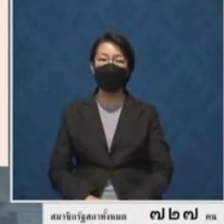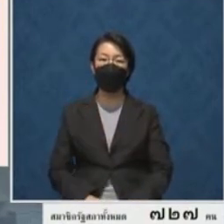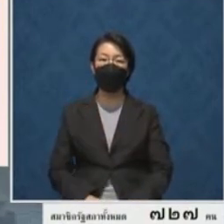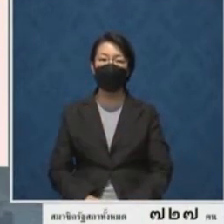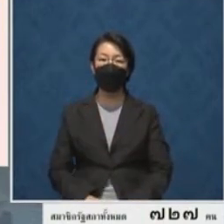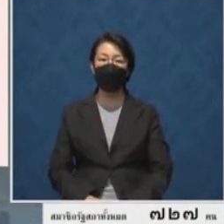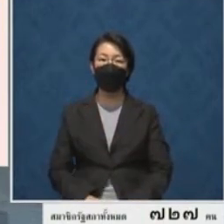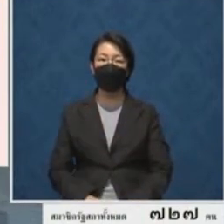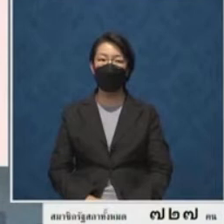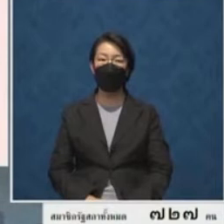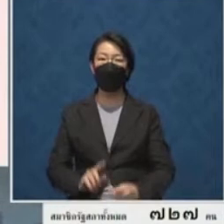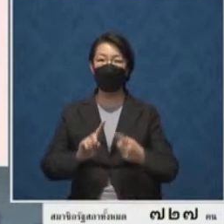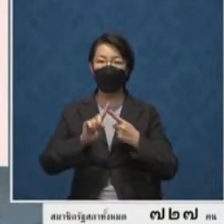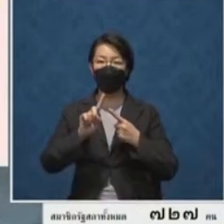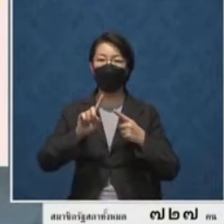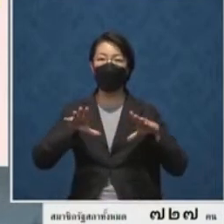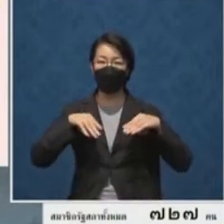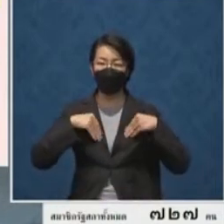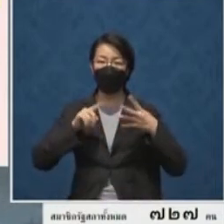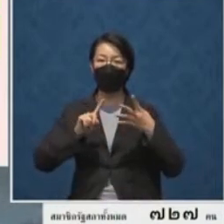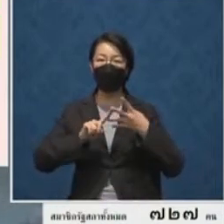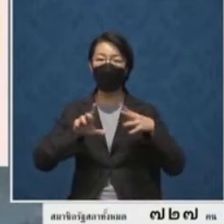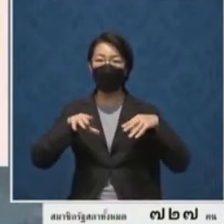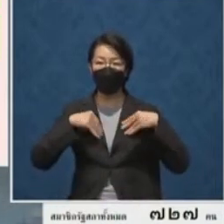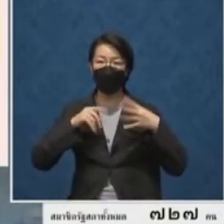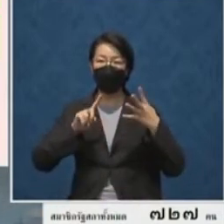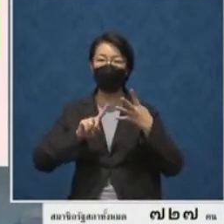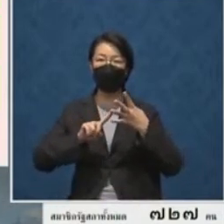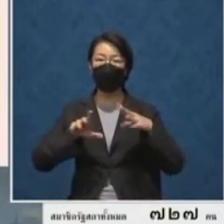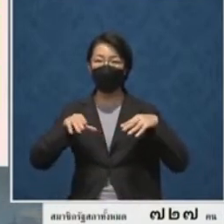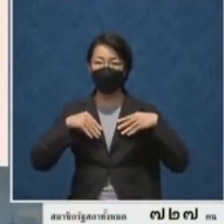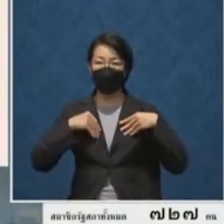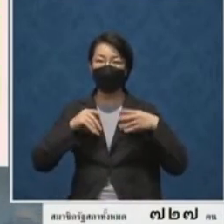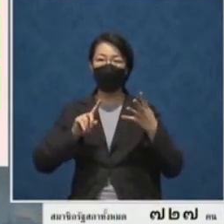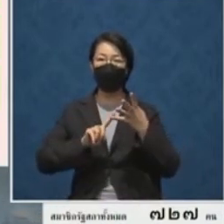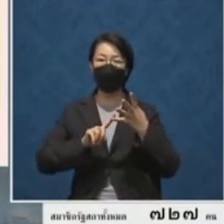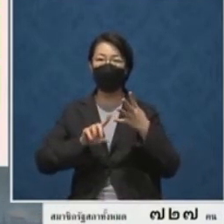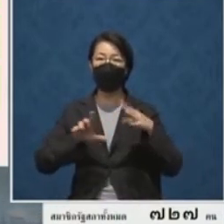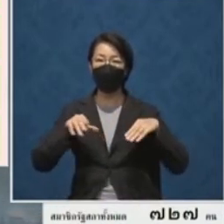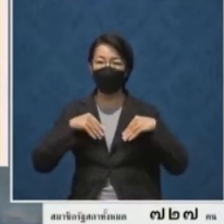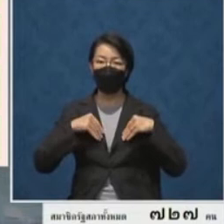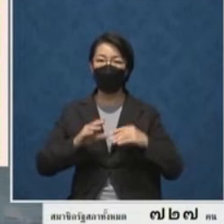รับหลักการ2รับหลักการ3รับหลักการ4รับหลักการครับ